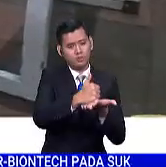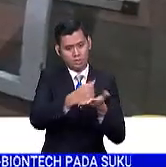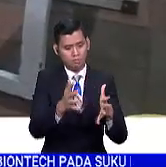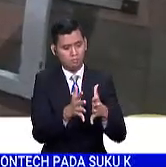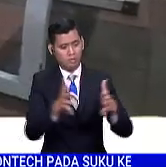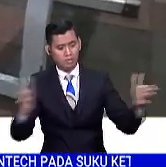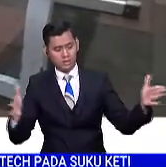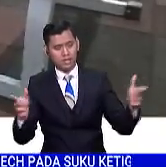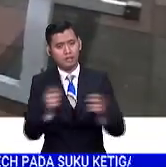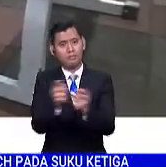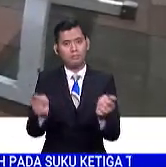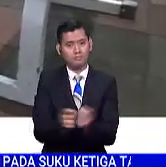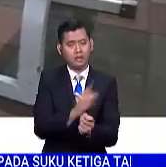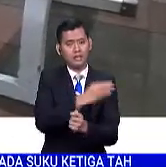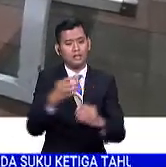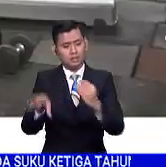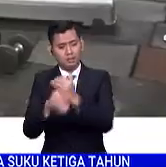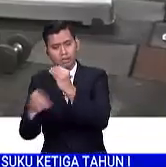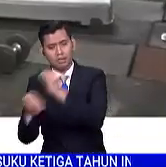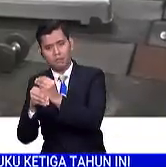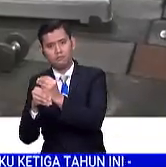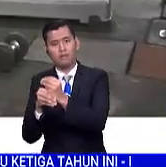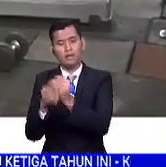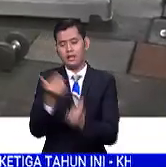membesarkan premis dan tambahan fasiliti sukan berkaitan.